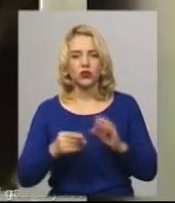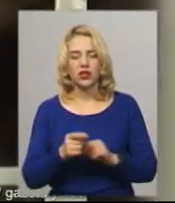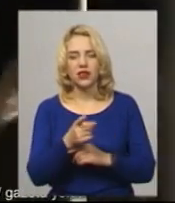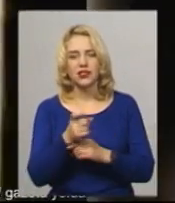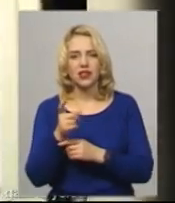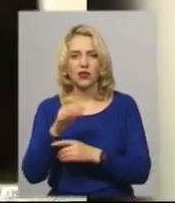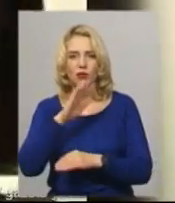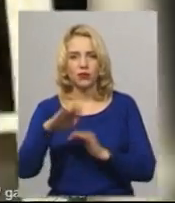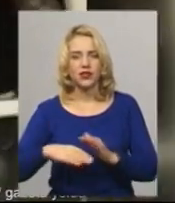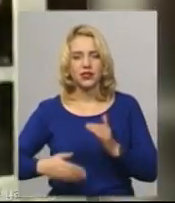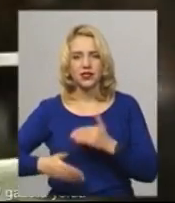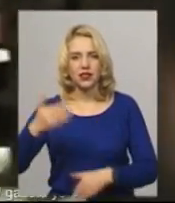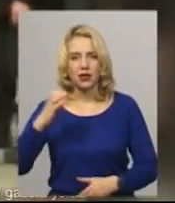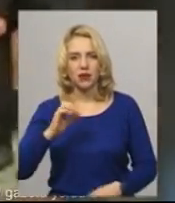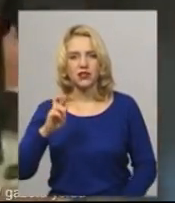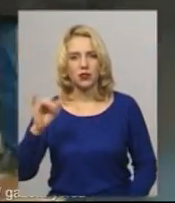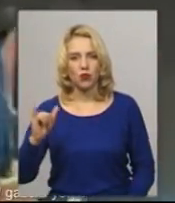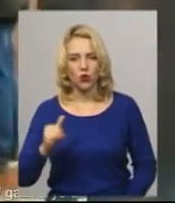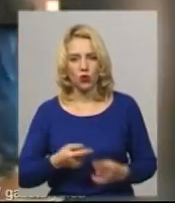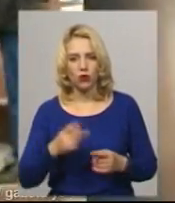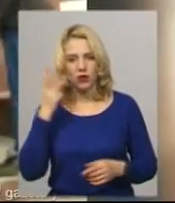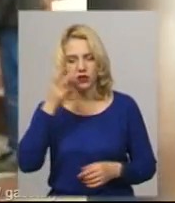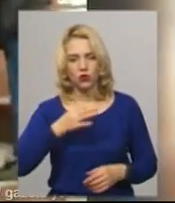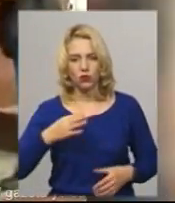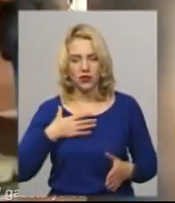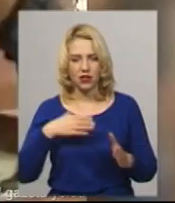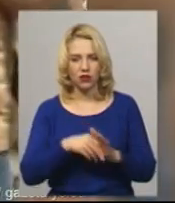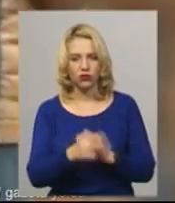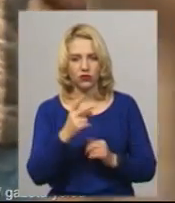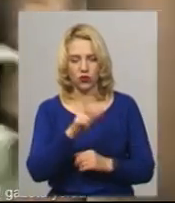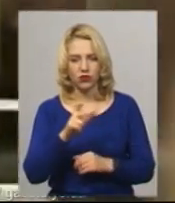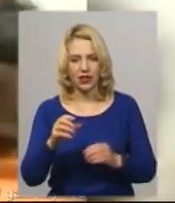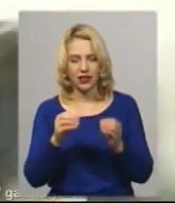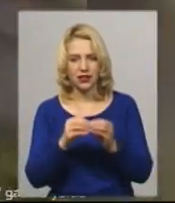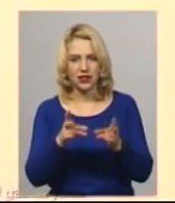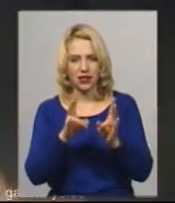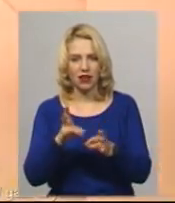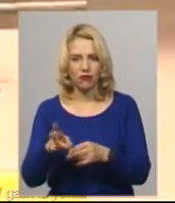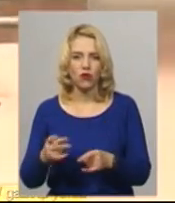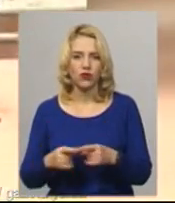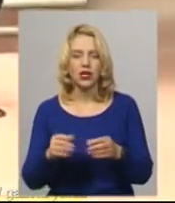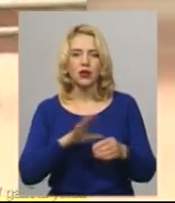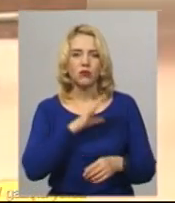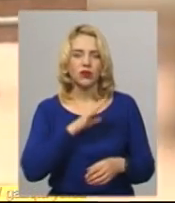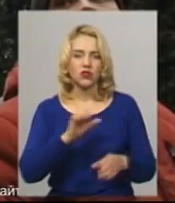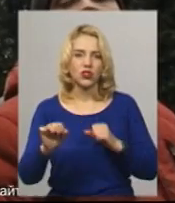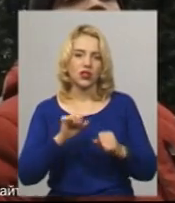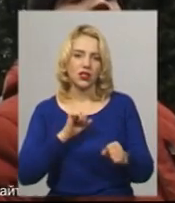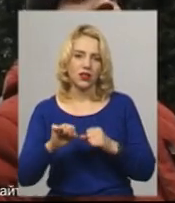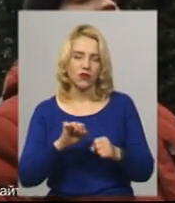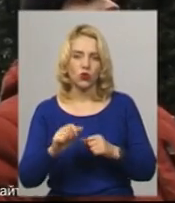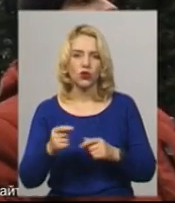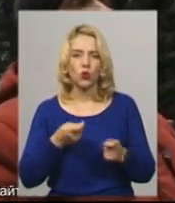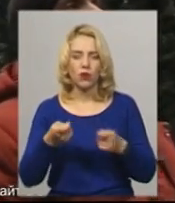стінами управління СБУ Хмельницької області загинуло двоє людей – 10 травмованих. Колишньому керівнику управління Віктору